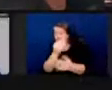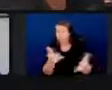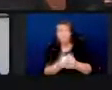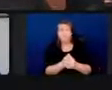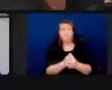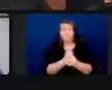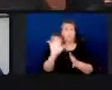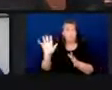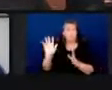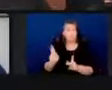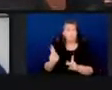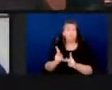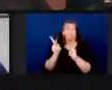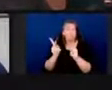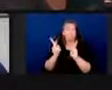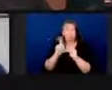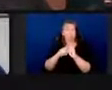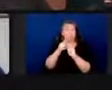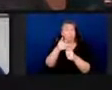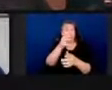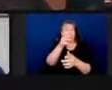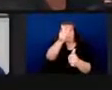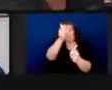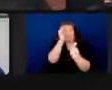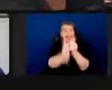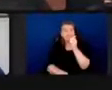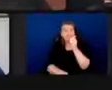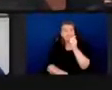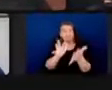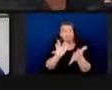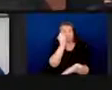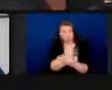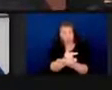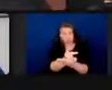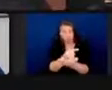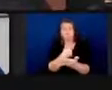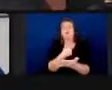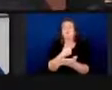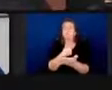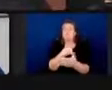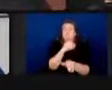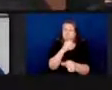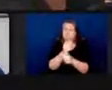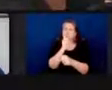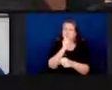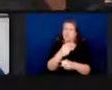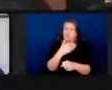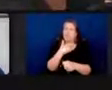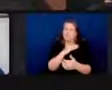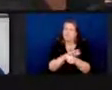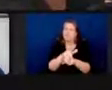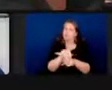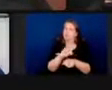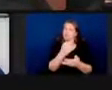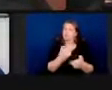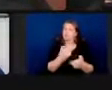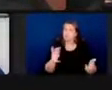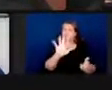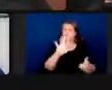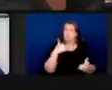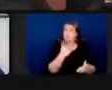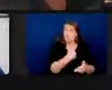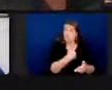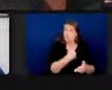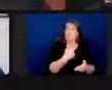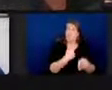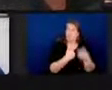Pendekezo lilipopitishwa, tulisema kwamba lazima tufaulishwe kirasilimali, na nina furaha kusema kwamba